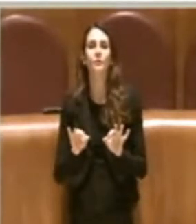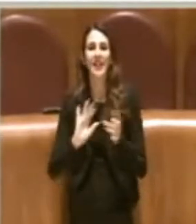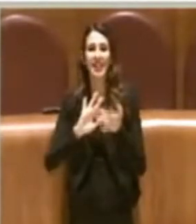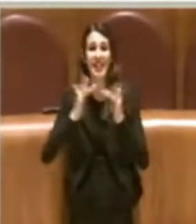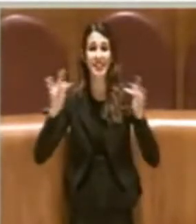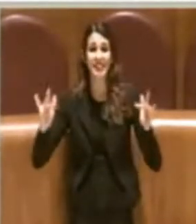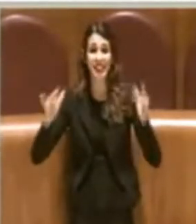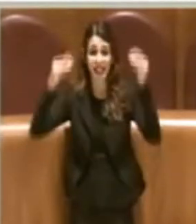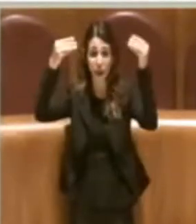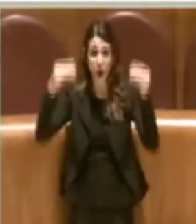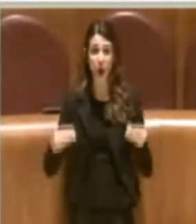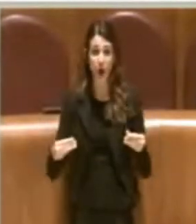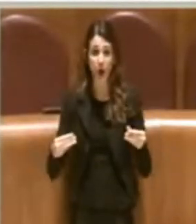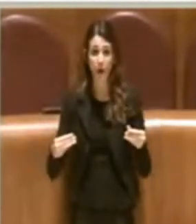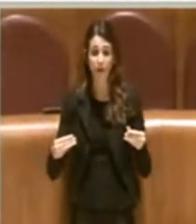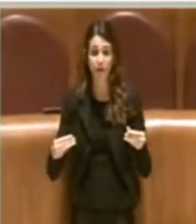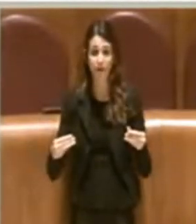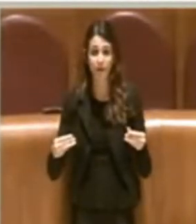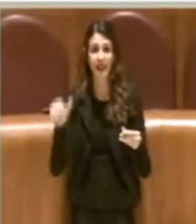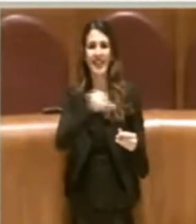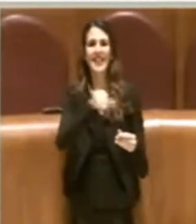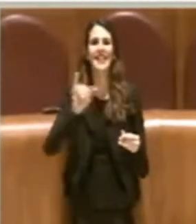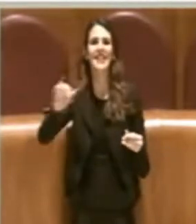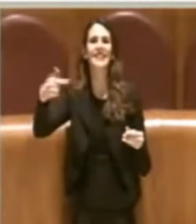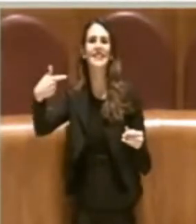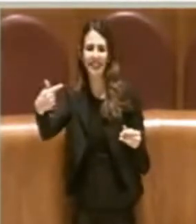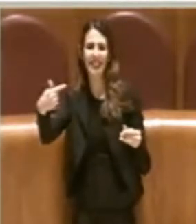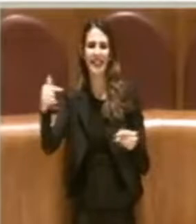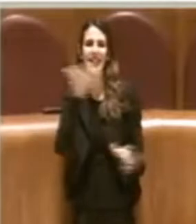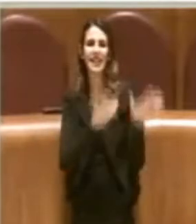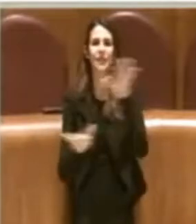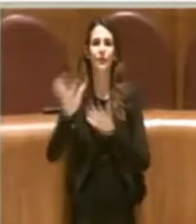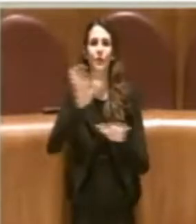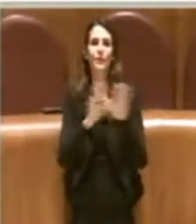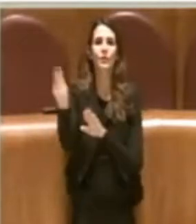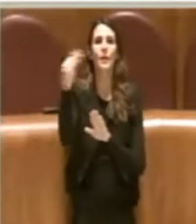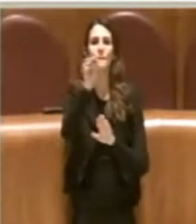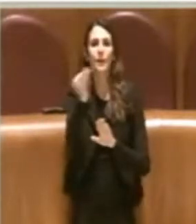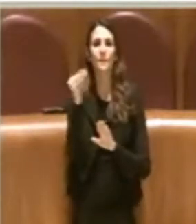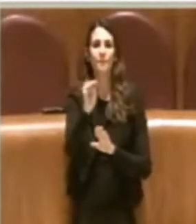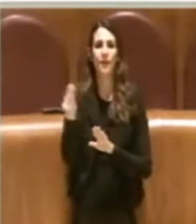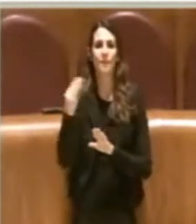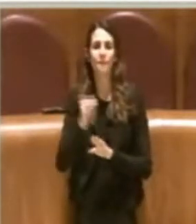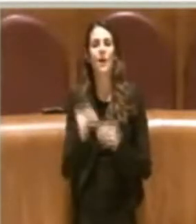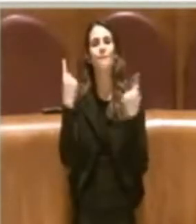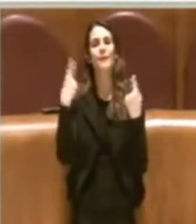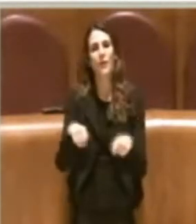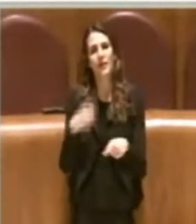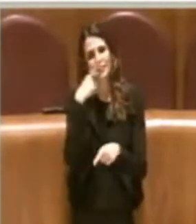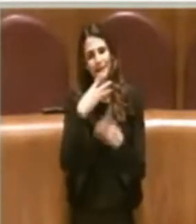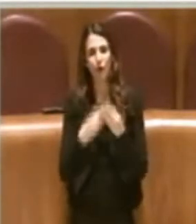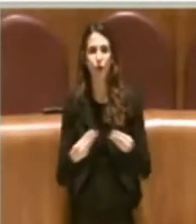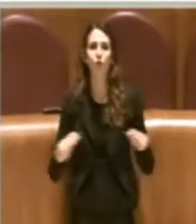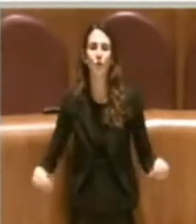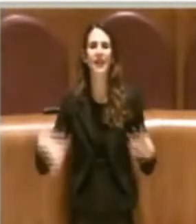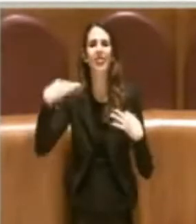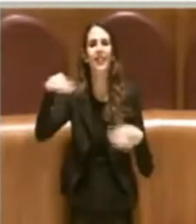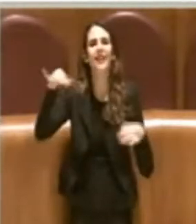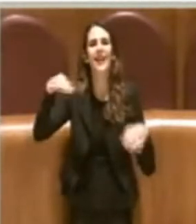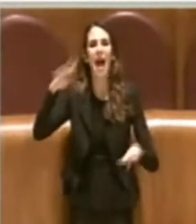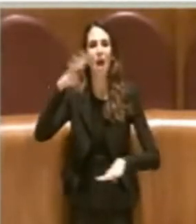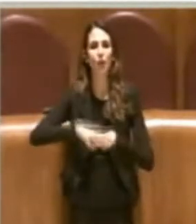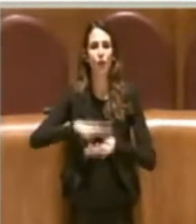all'interno del SIT e poi anche della NIC, che sono degli strumenti cartografici, consentendo quindi a